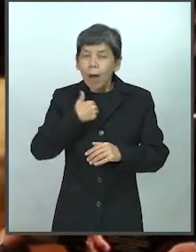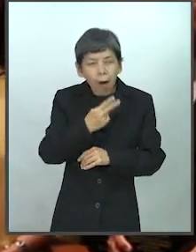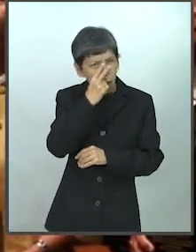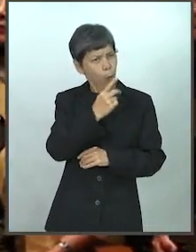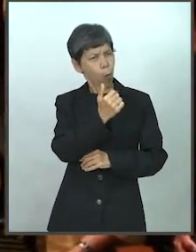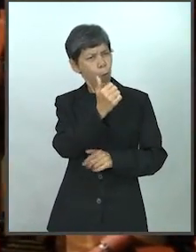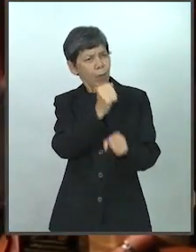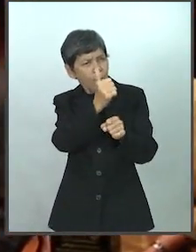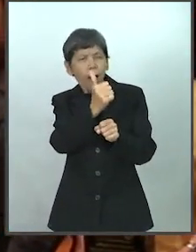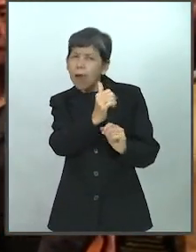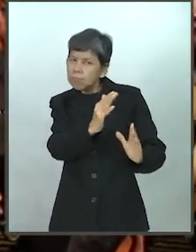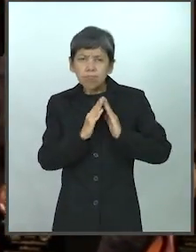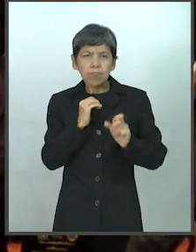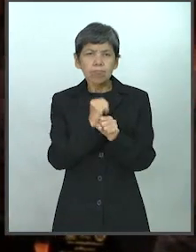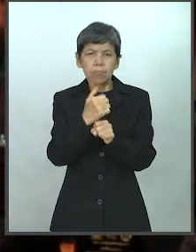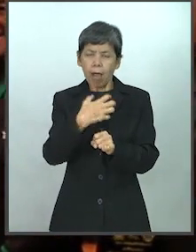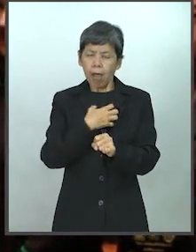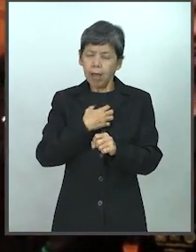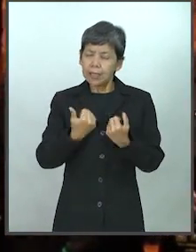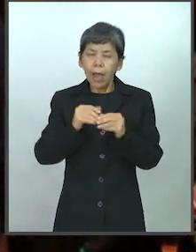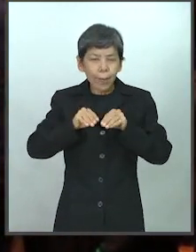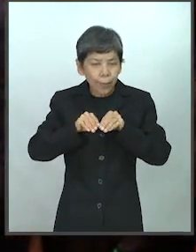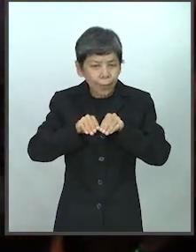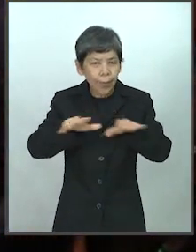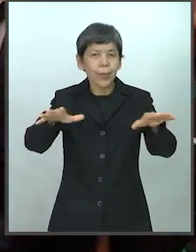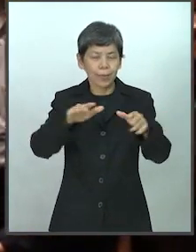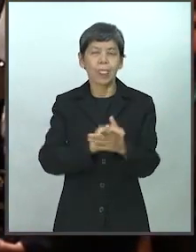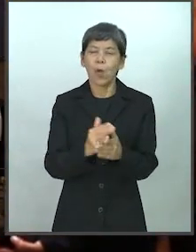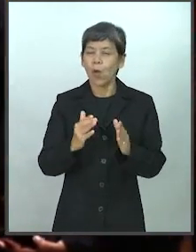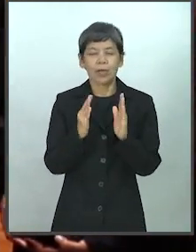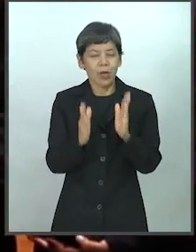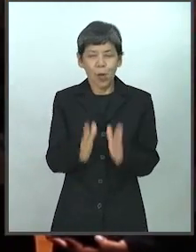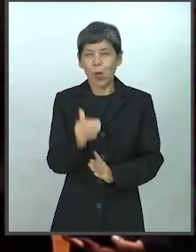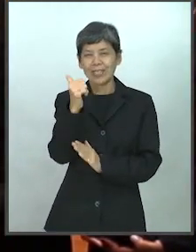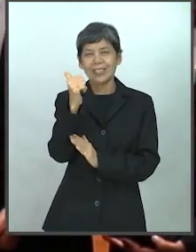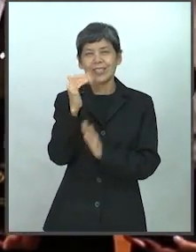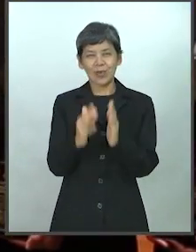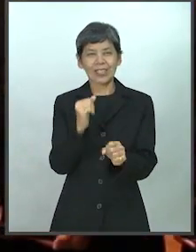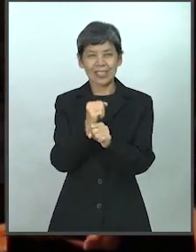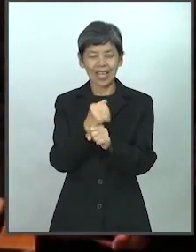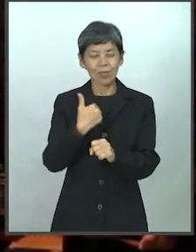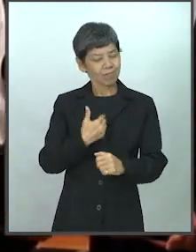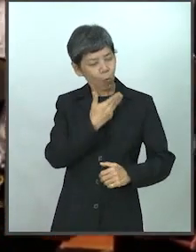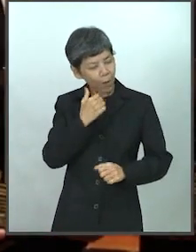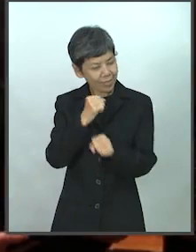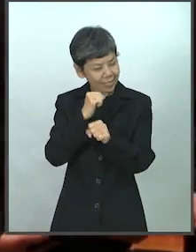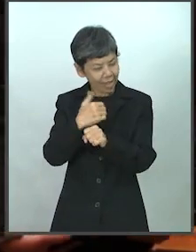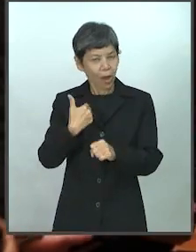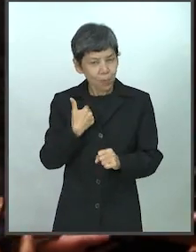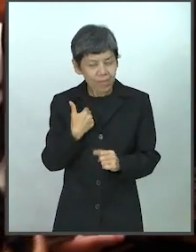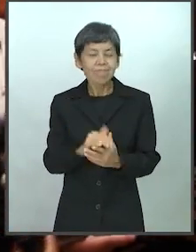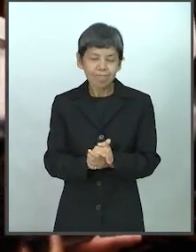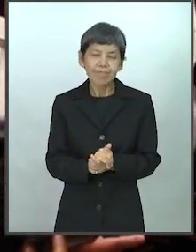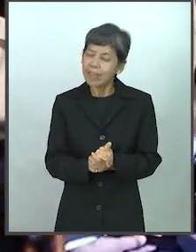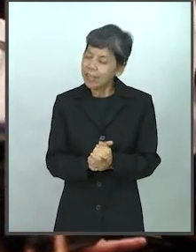อยากทำความดีด้วยการเผยแพร่ความดีหรือเผยแพร่คุณงามความดีของใครสักค